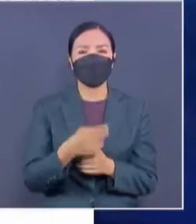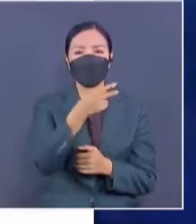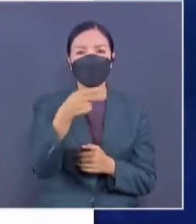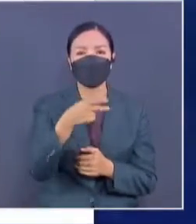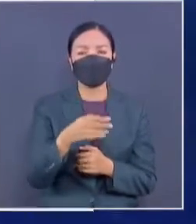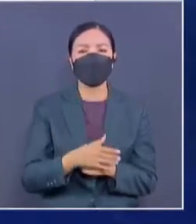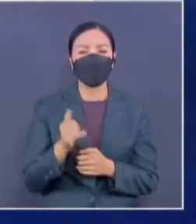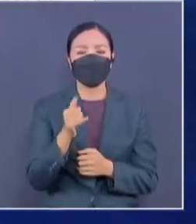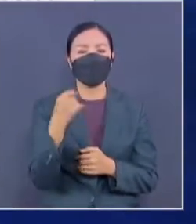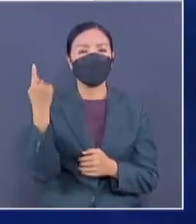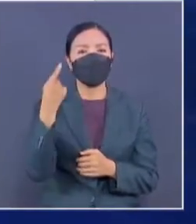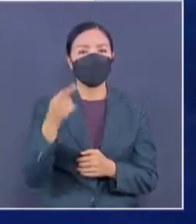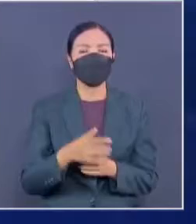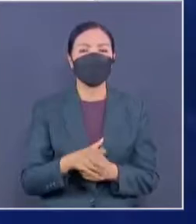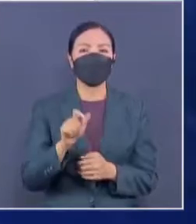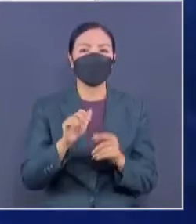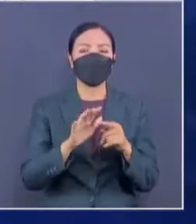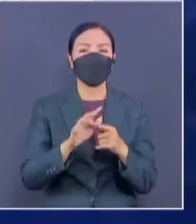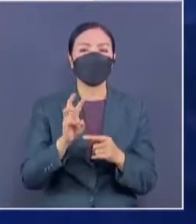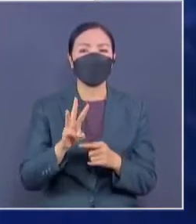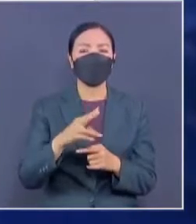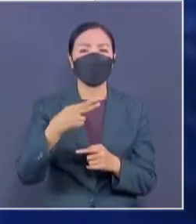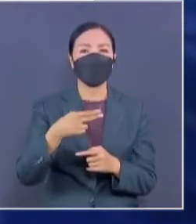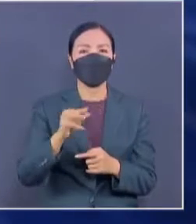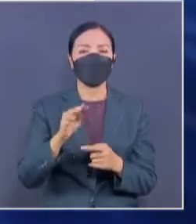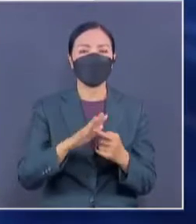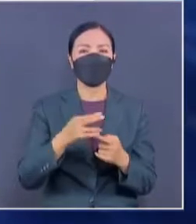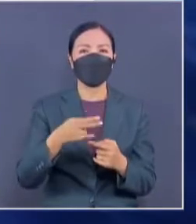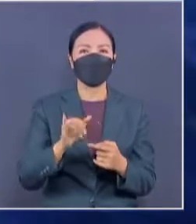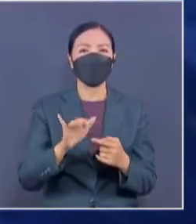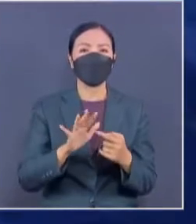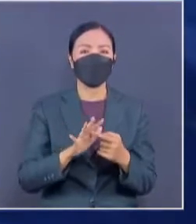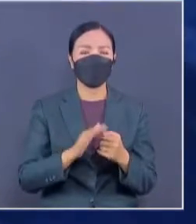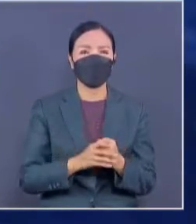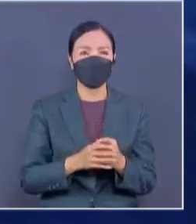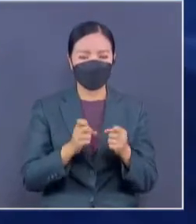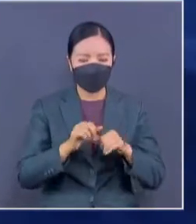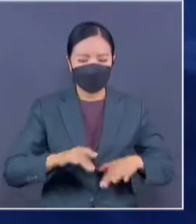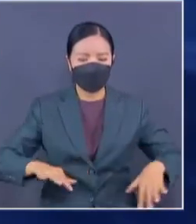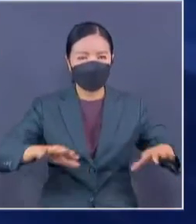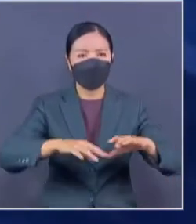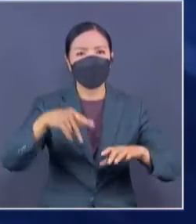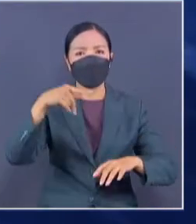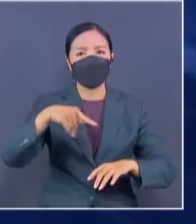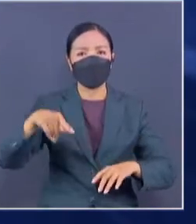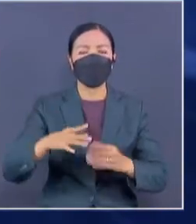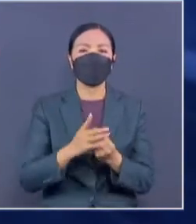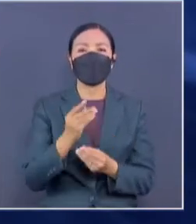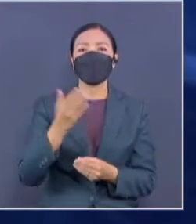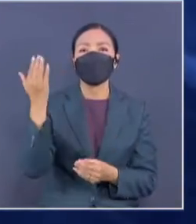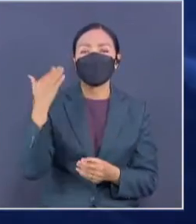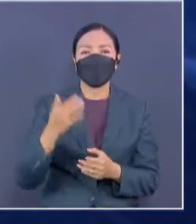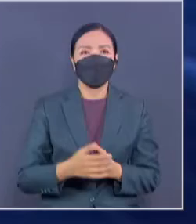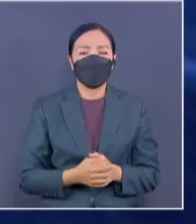าไปเที่ยวที่อ่าวมาหยามานะฮะที่เขตอุทยานแห่งชาติหาดนพรัตนาราหมู่เกาะพีพีเมื่อช่วงสัปดาห์ที่ผ่านม